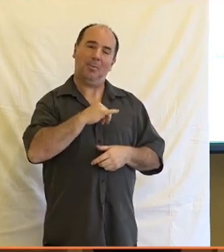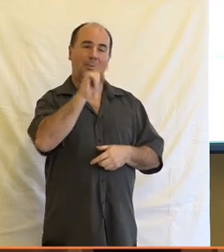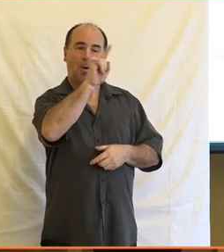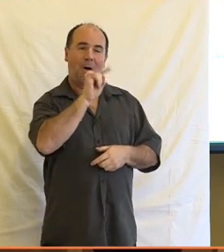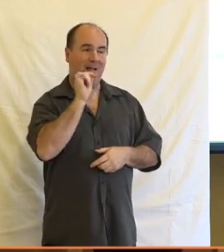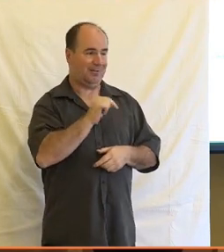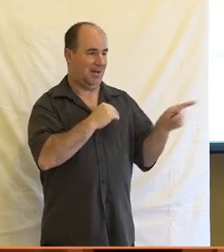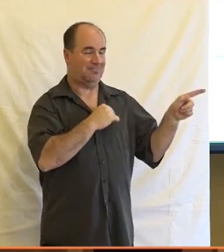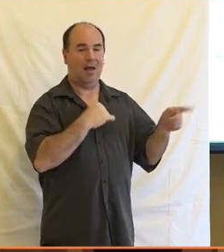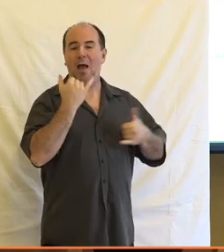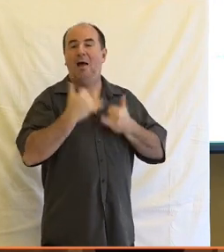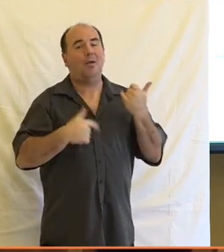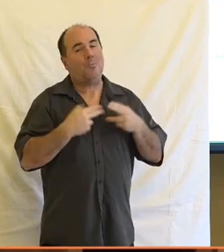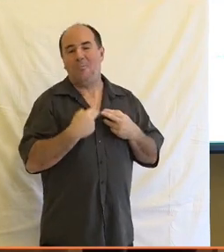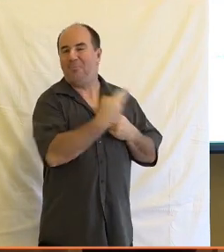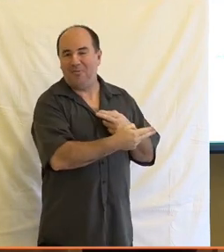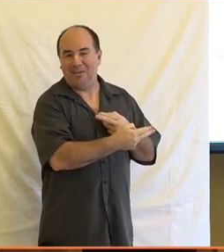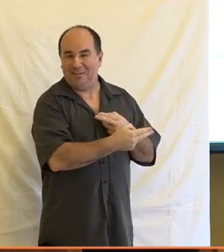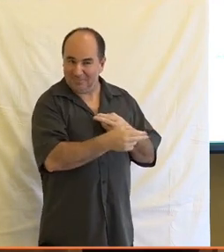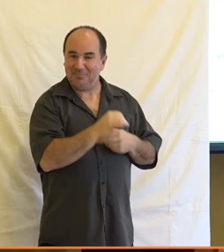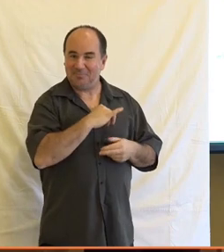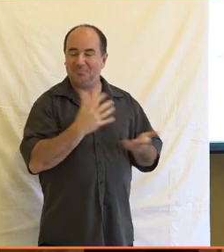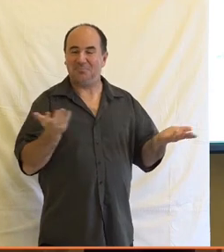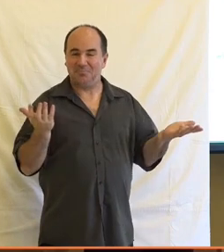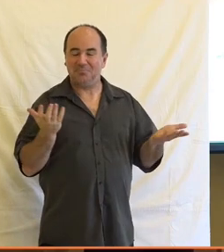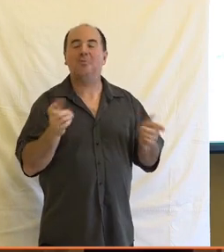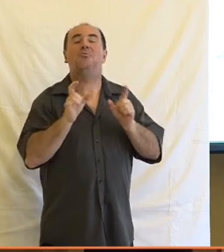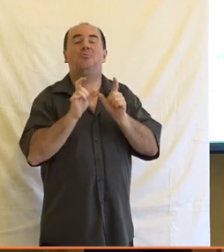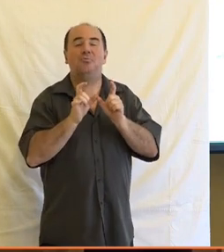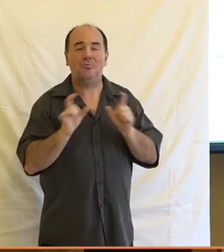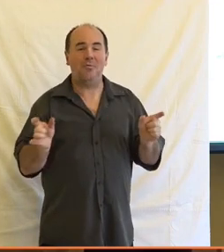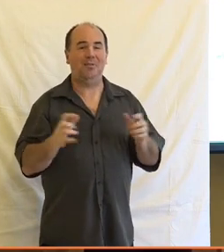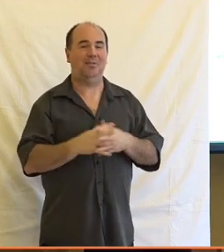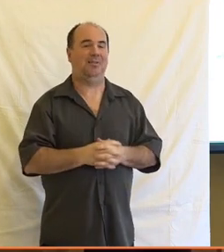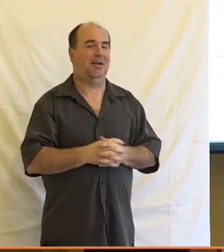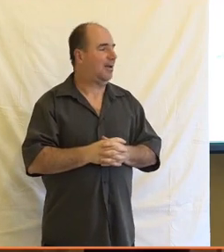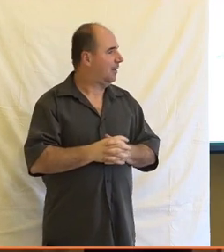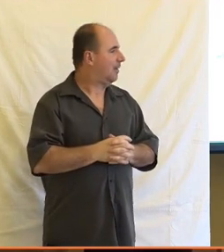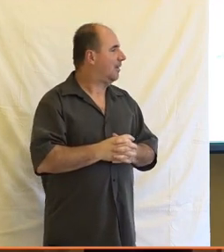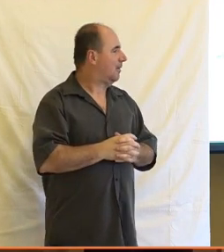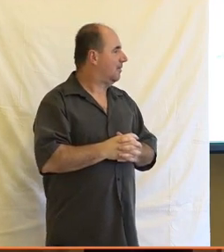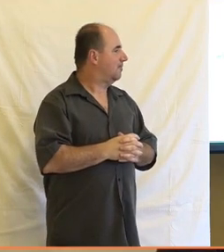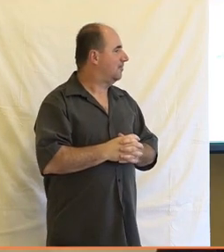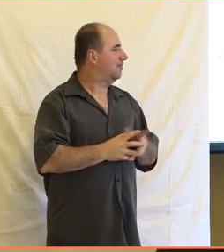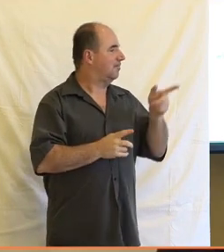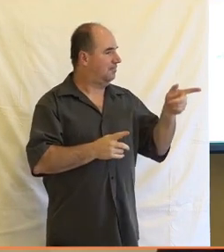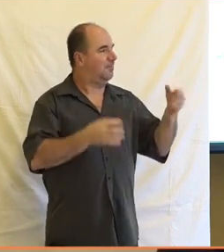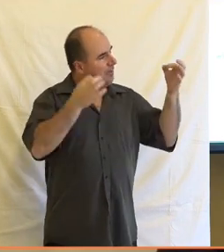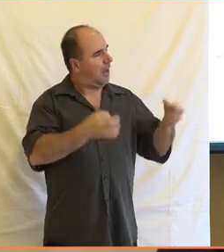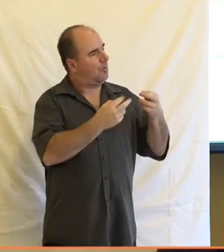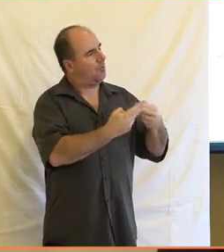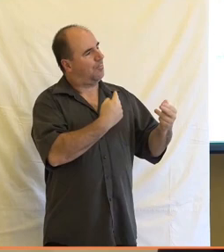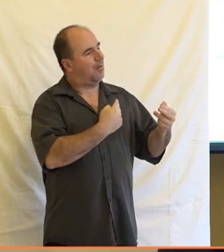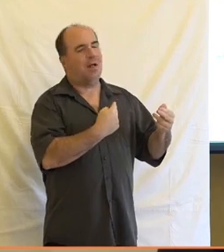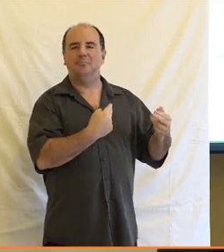vlastně neumím odpovědět. Neumím na ní odpovědět z jednoho prostého důvodu, protože se na ní, jak už jste, Adriano, říkala, jednoduše odpovědět nedá.